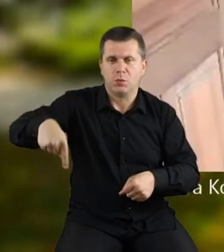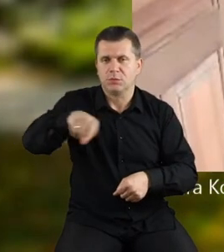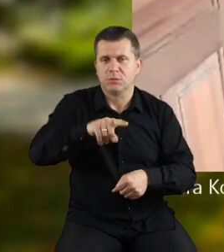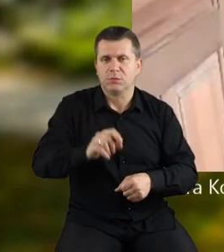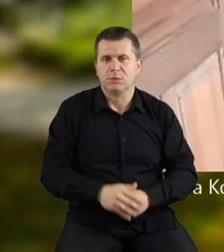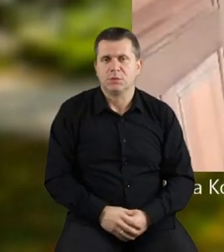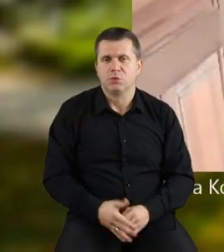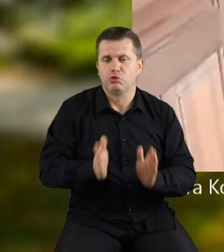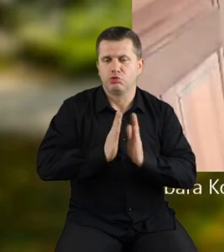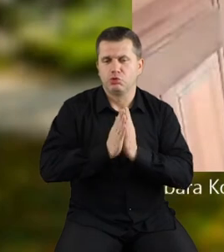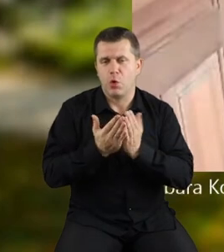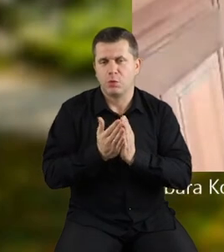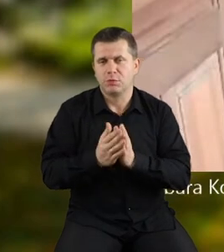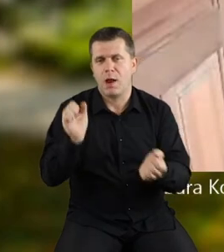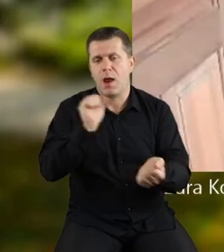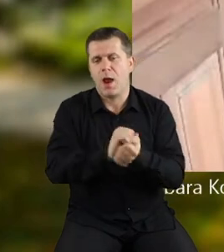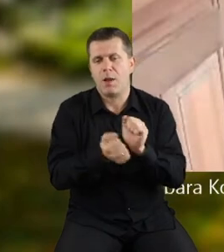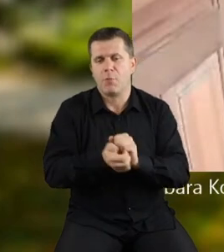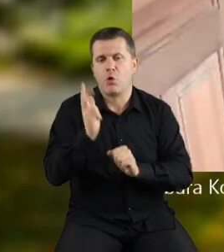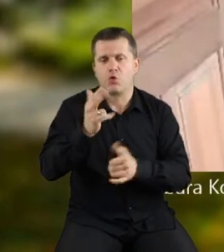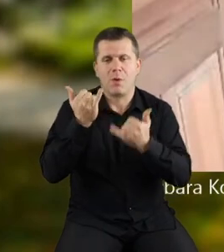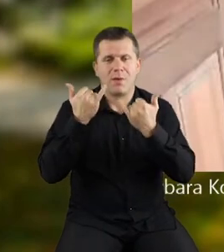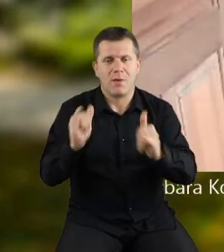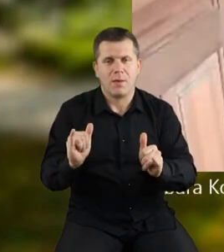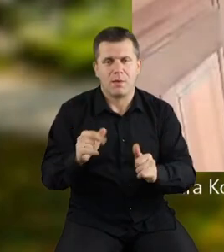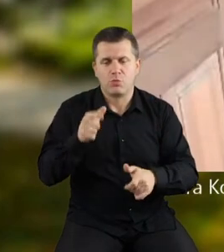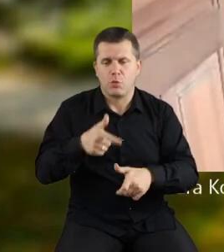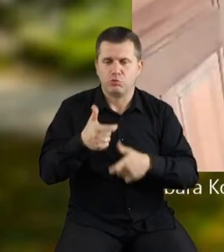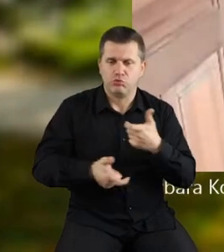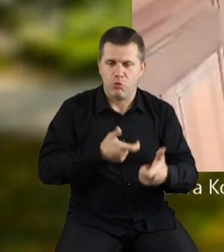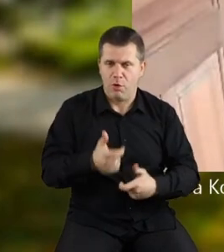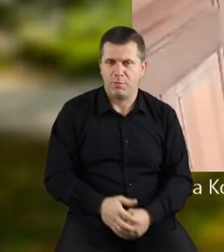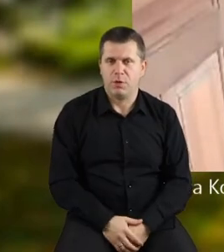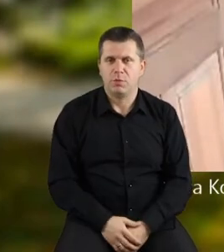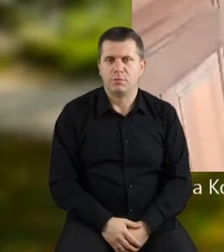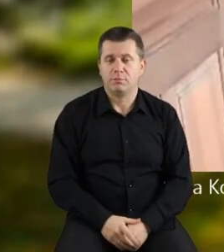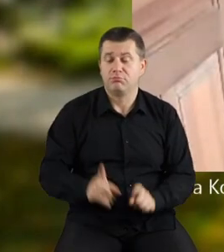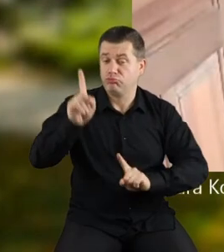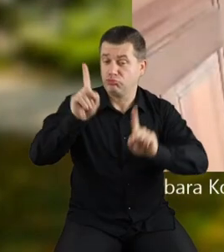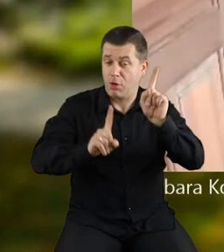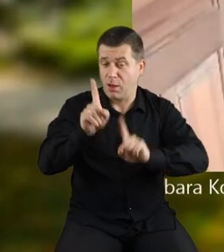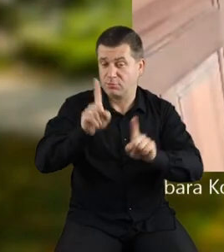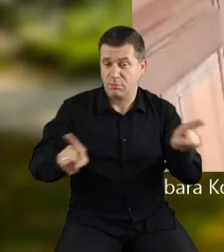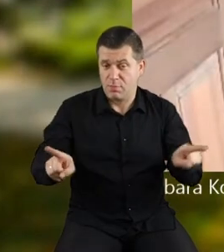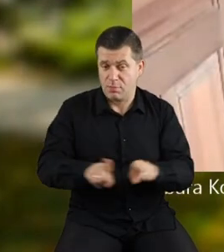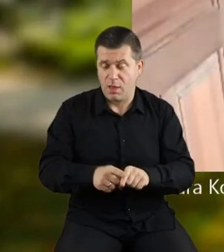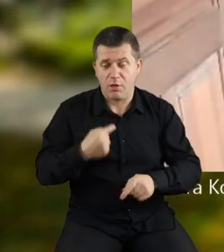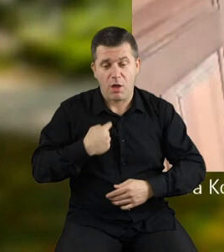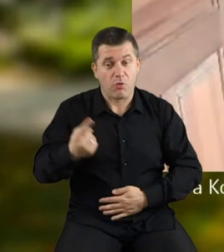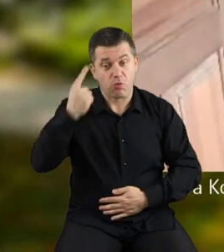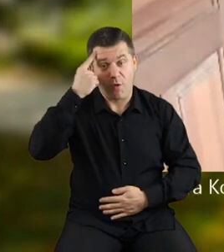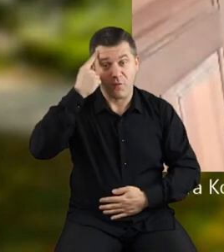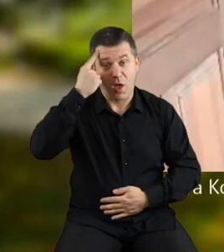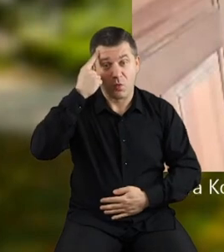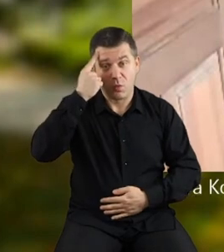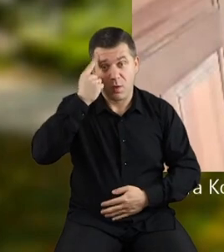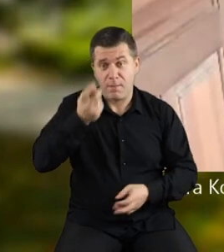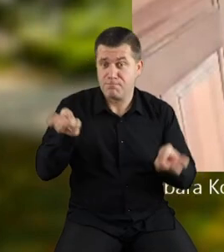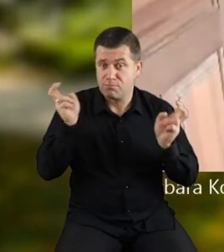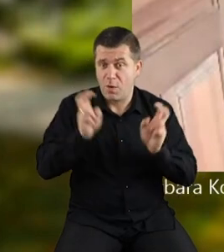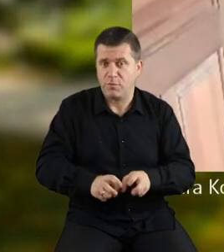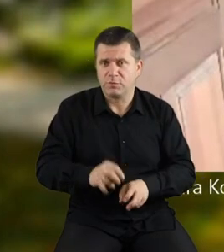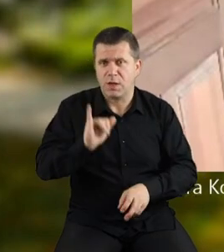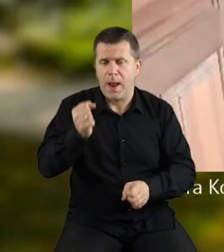którąś z książek, albo że ktoś inny to zrobił. Czasami też dowiaduje się,